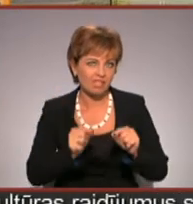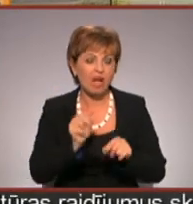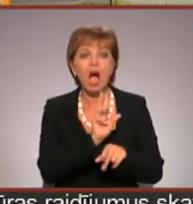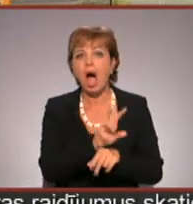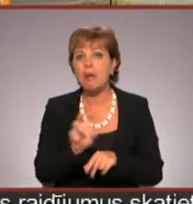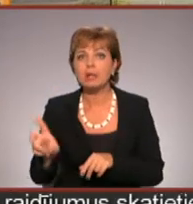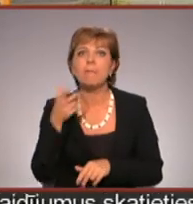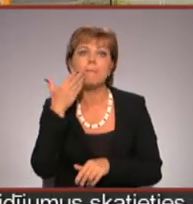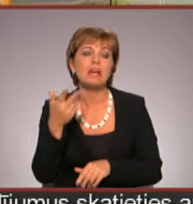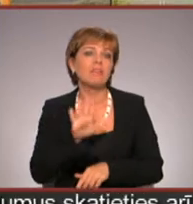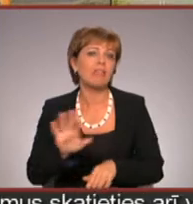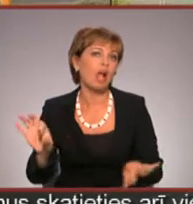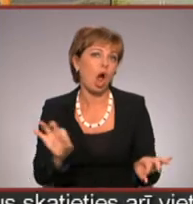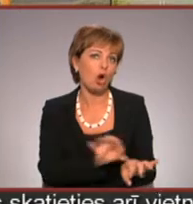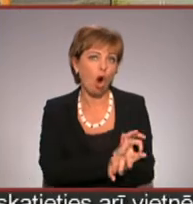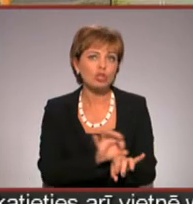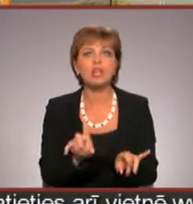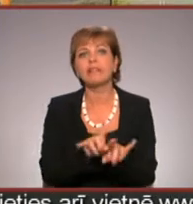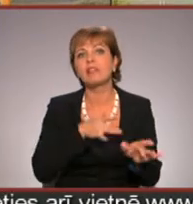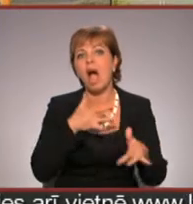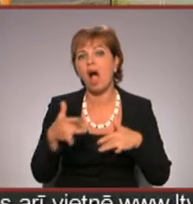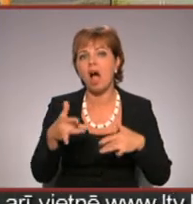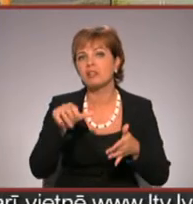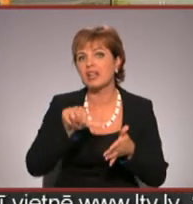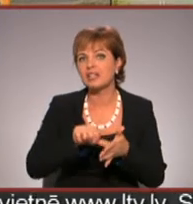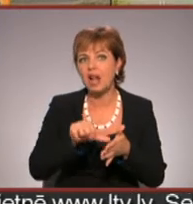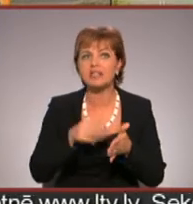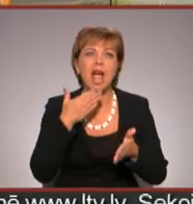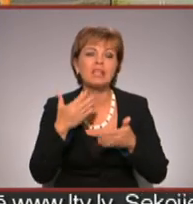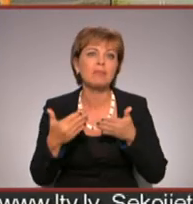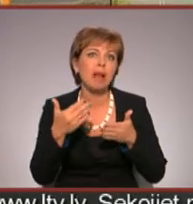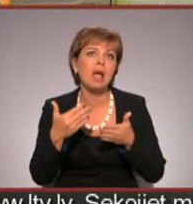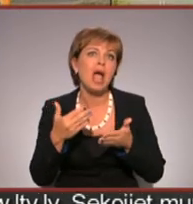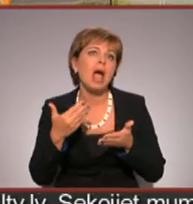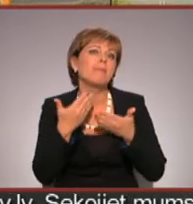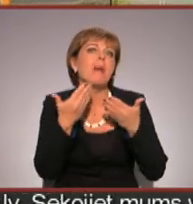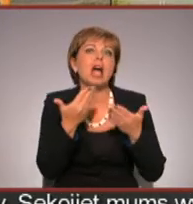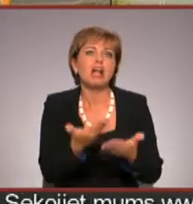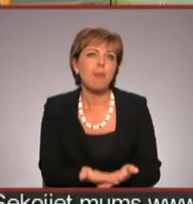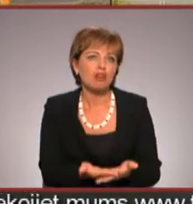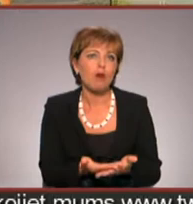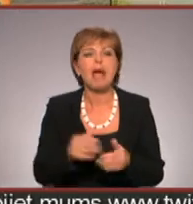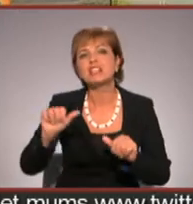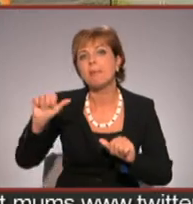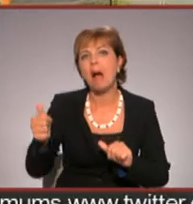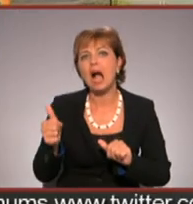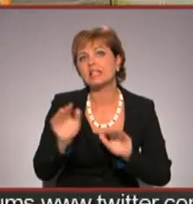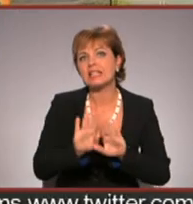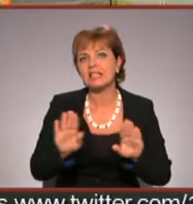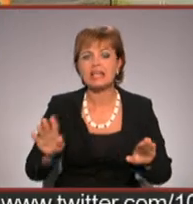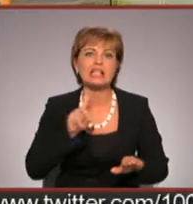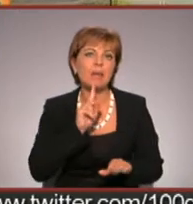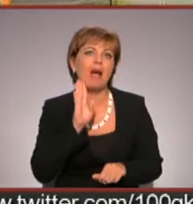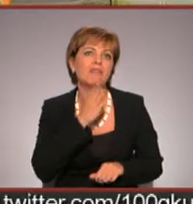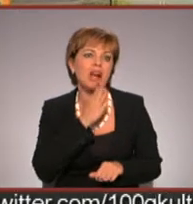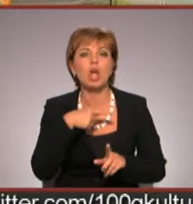piedāvāti ne tikai koncerti, bet arī teātra izrādes, eksperimentālās performances un mākslas izstādes. Liepājas vasara norisināsies līdz